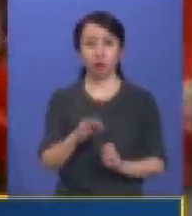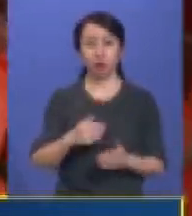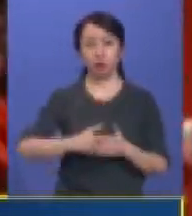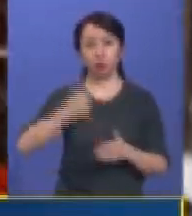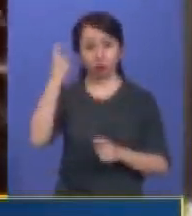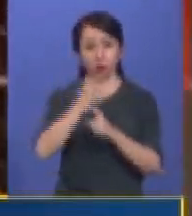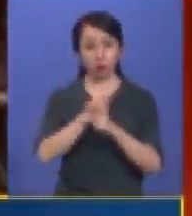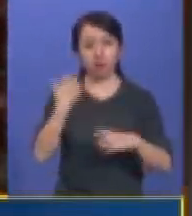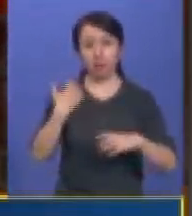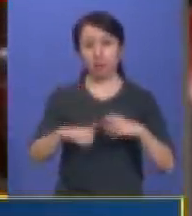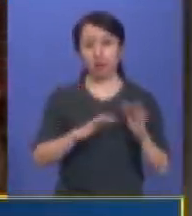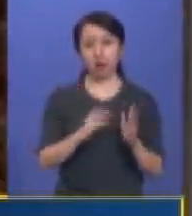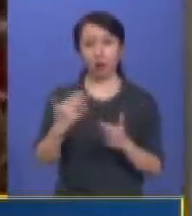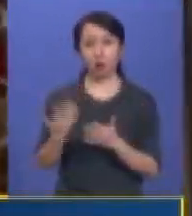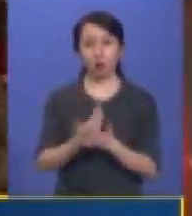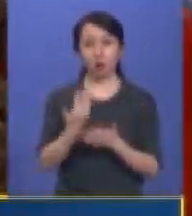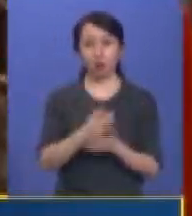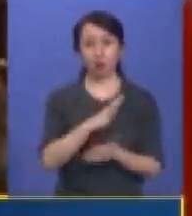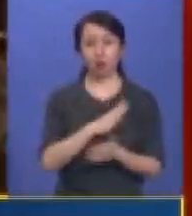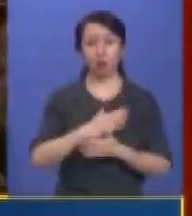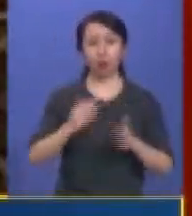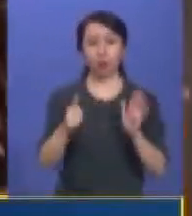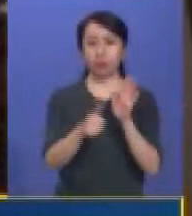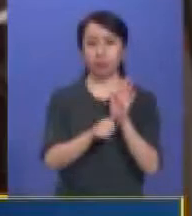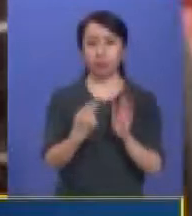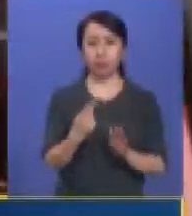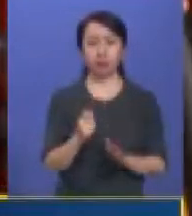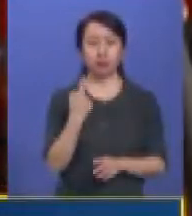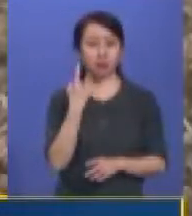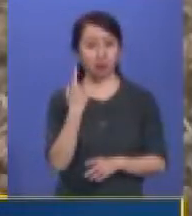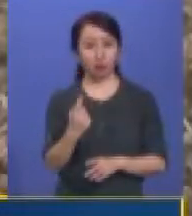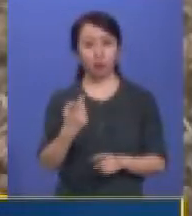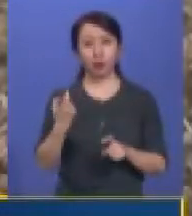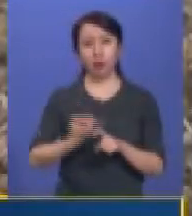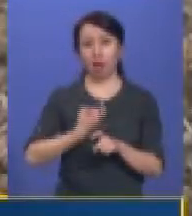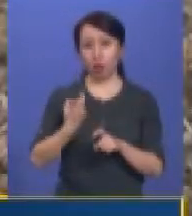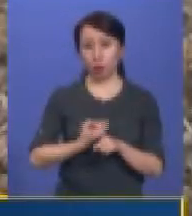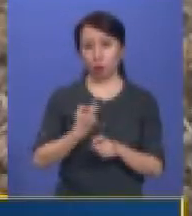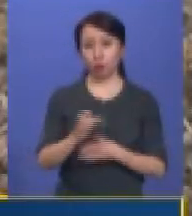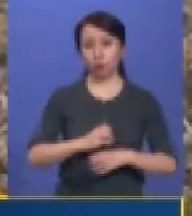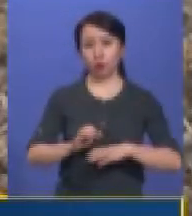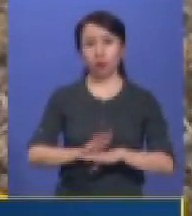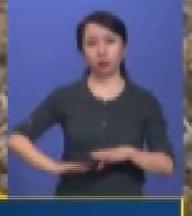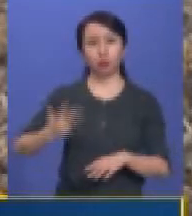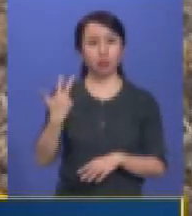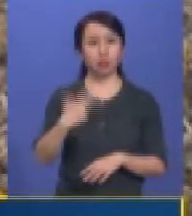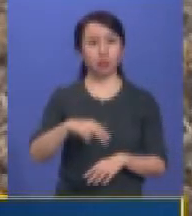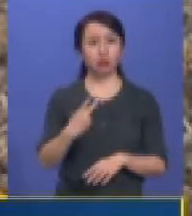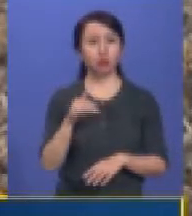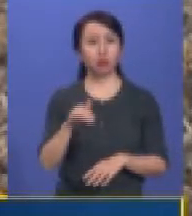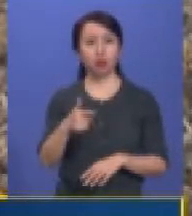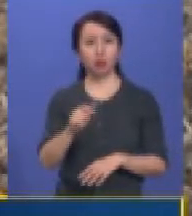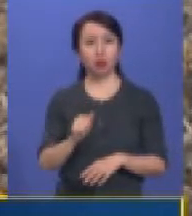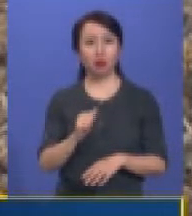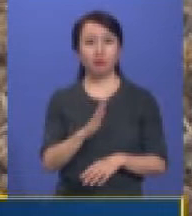По предварительным данным, средняя урожайность составляет чуть больше 6 центнеров с одного. Картофель убрали на площади 32 тысяч